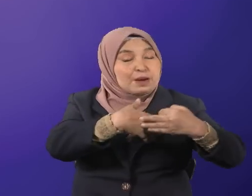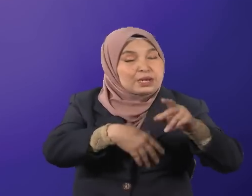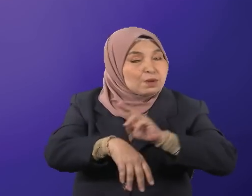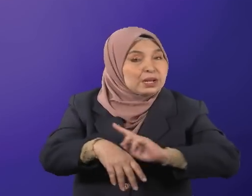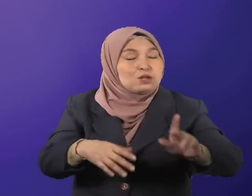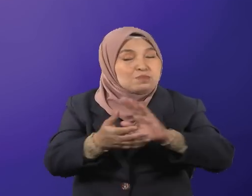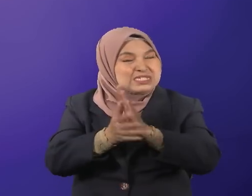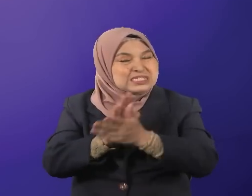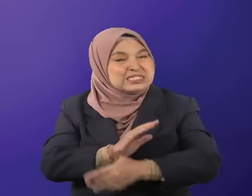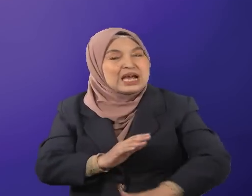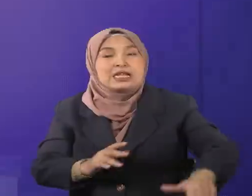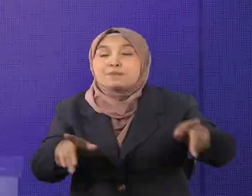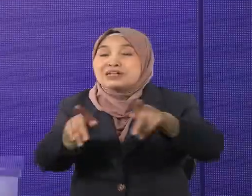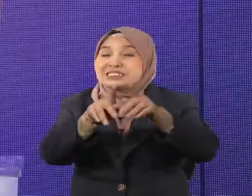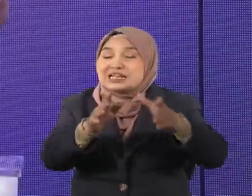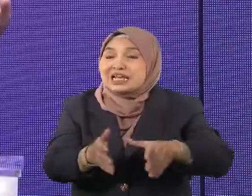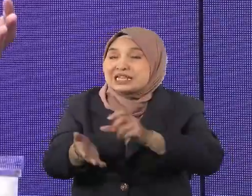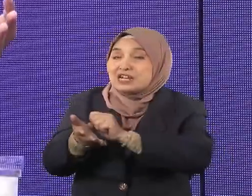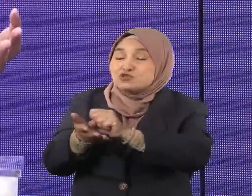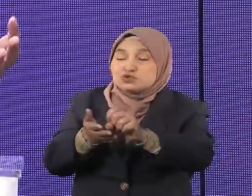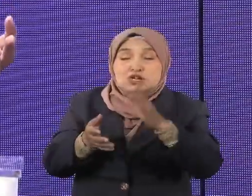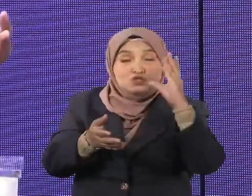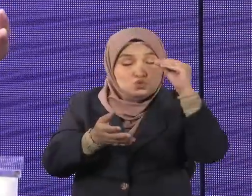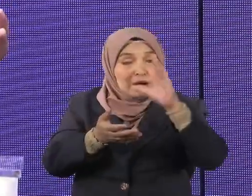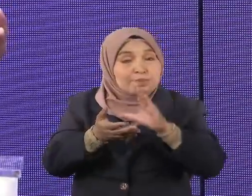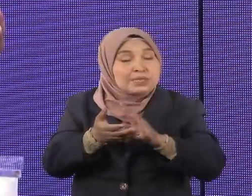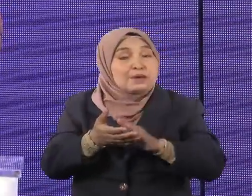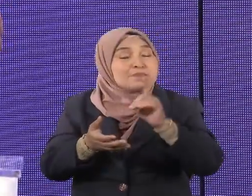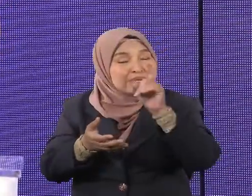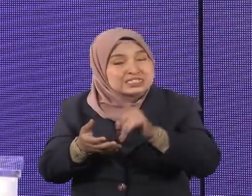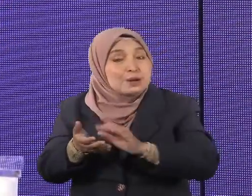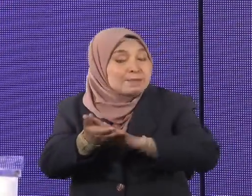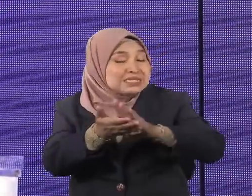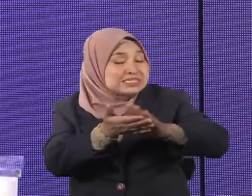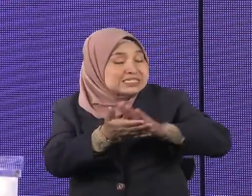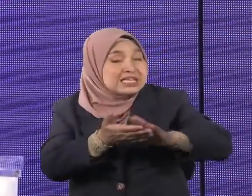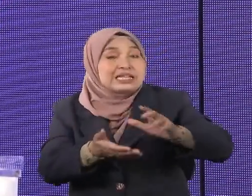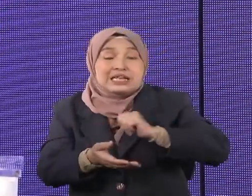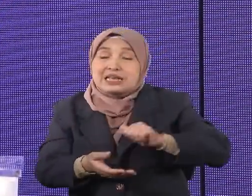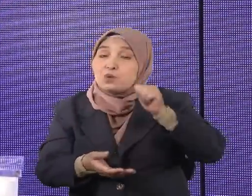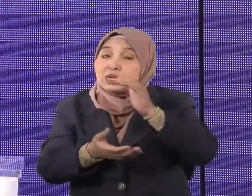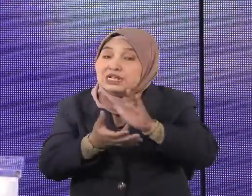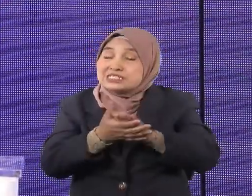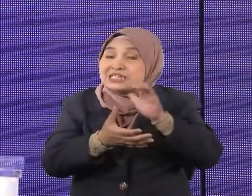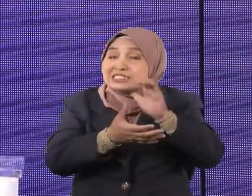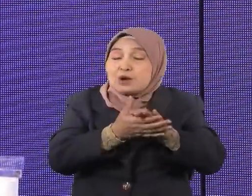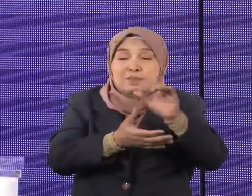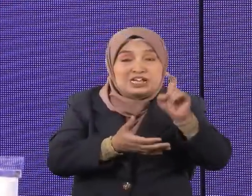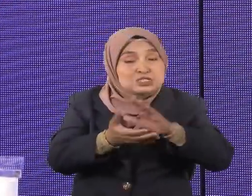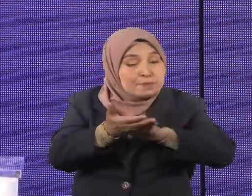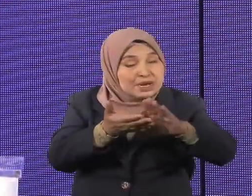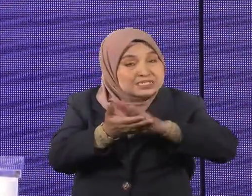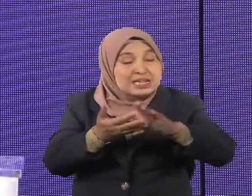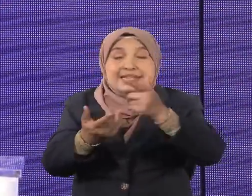menjadi azwajum mutahharah itu, yang si suami kenalah mutahharah, bersihkan diri dia. Yang si wanita juga perlu